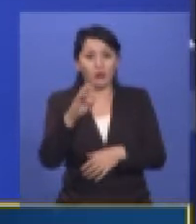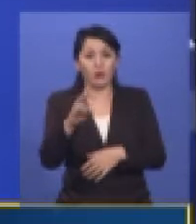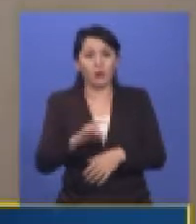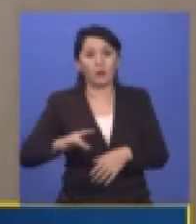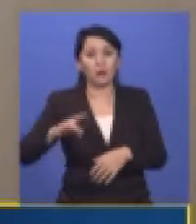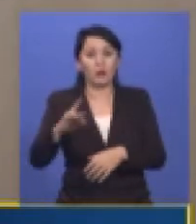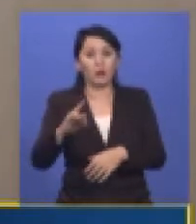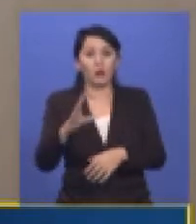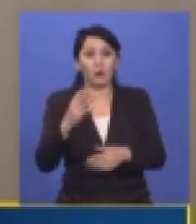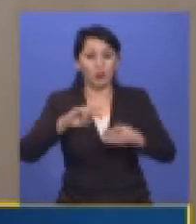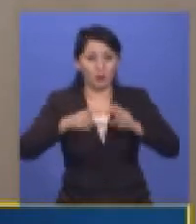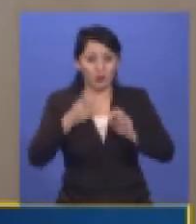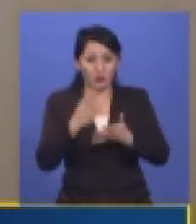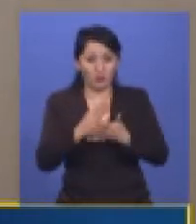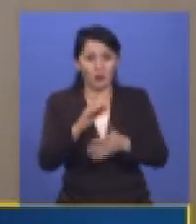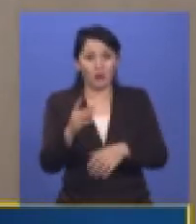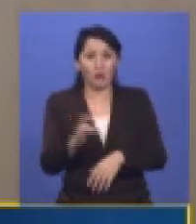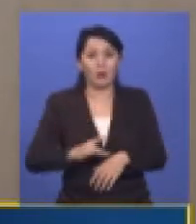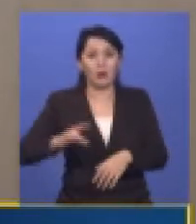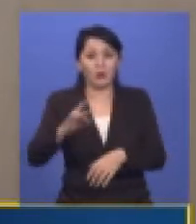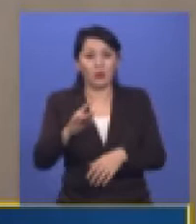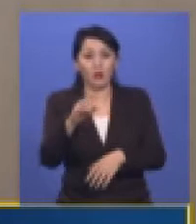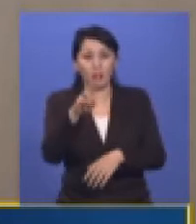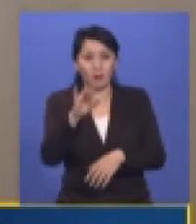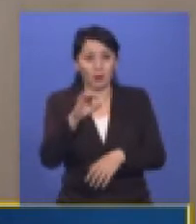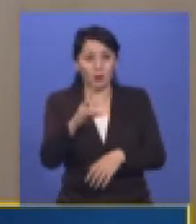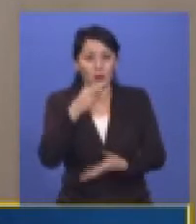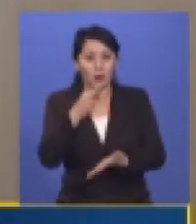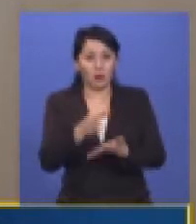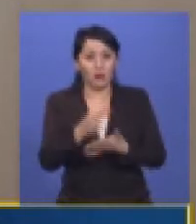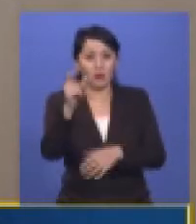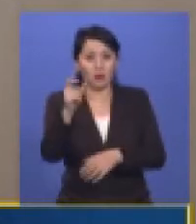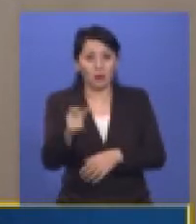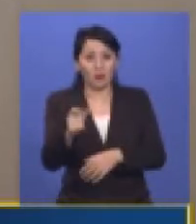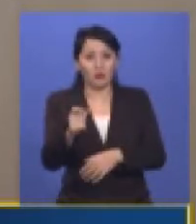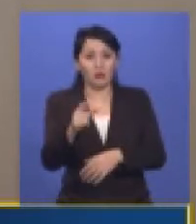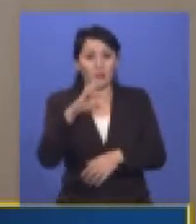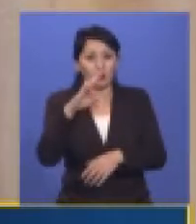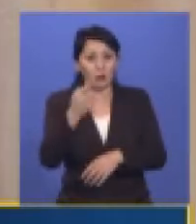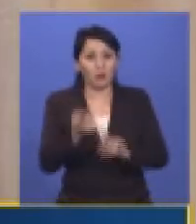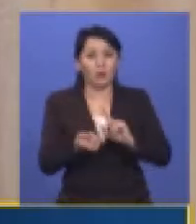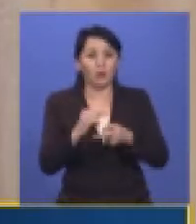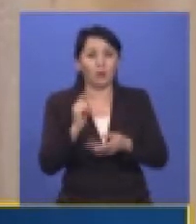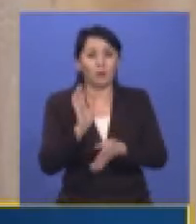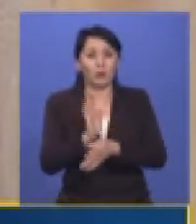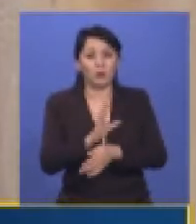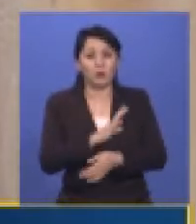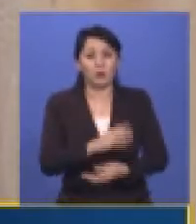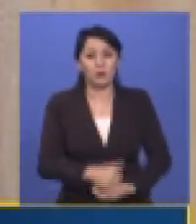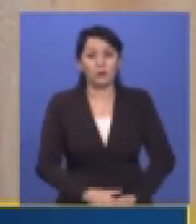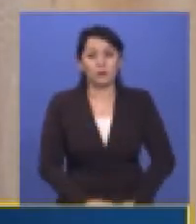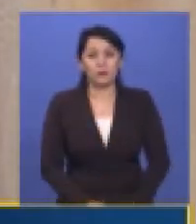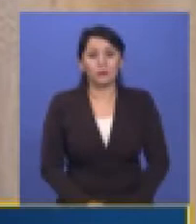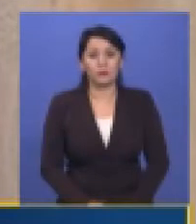мен Шалақан аудандарында өткір тұр. Аймақ басшысы Құмар Ақсақалов жауапты тұлғаларға кемшін кеткен тұстарды түзетуді тапсырды.